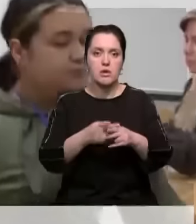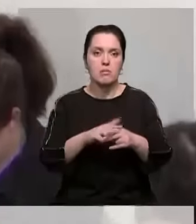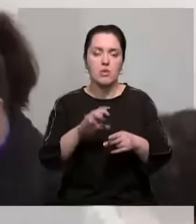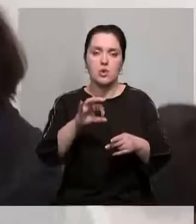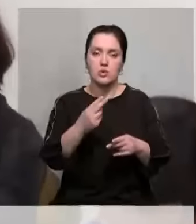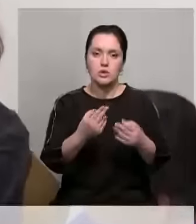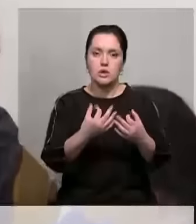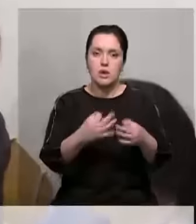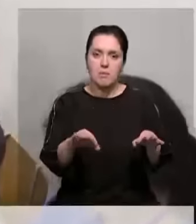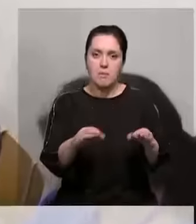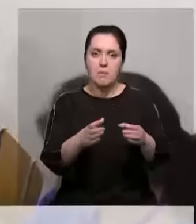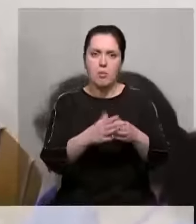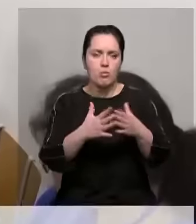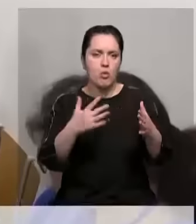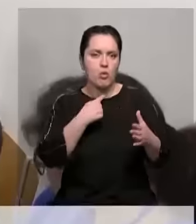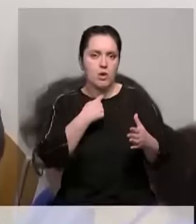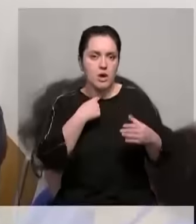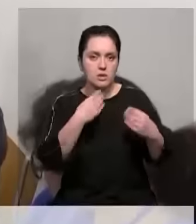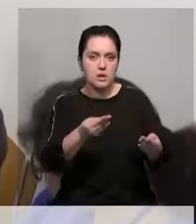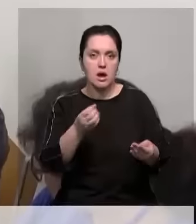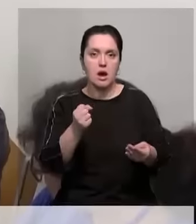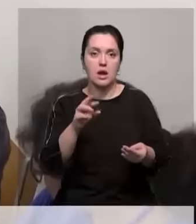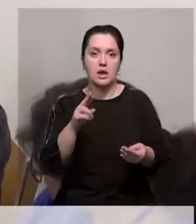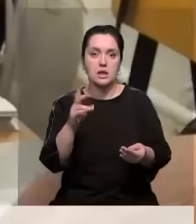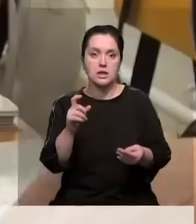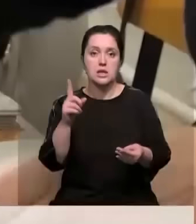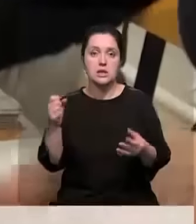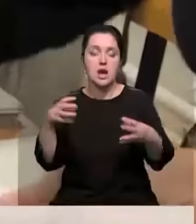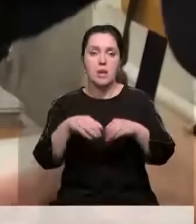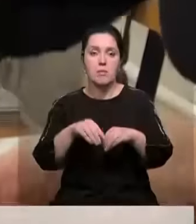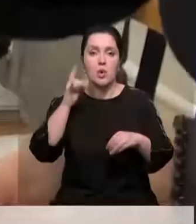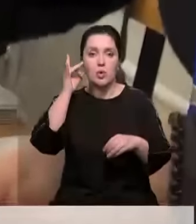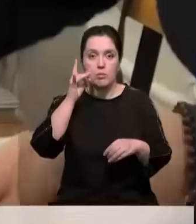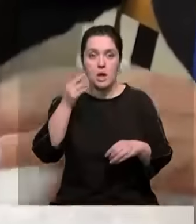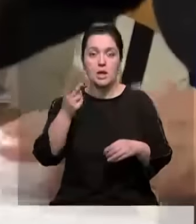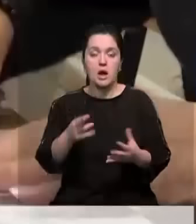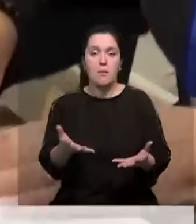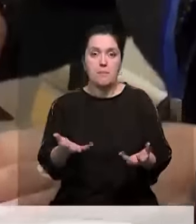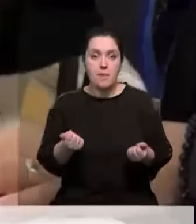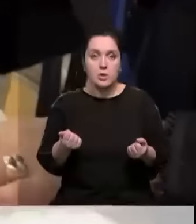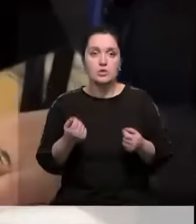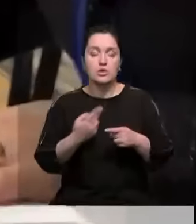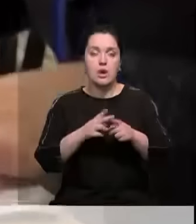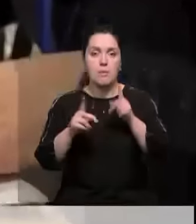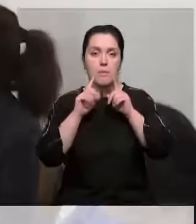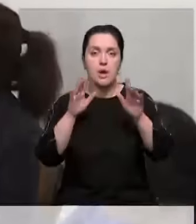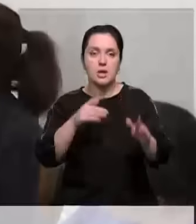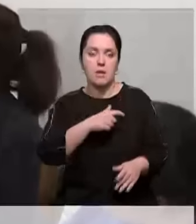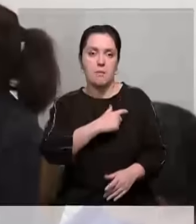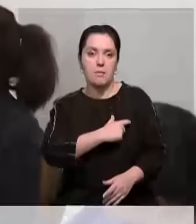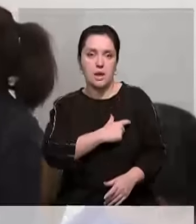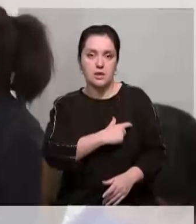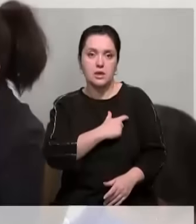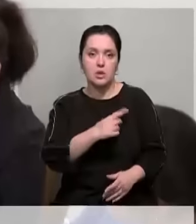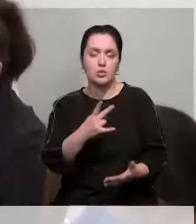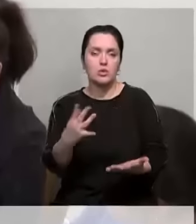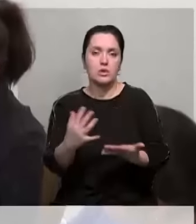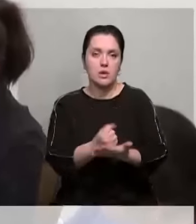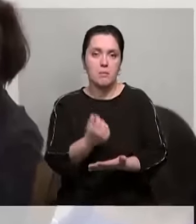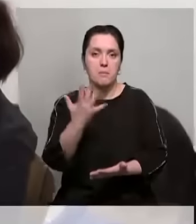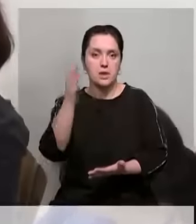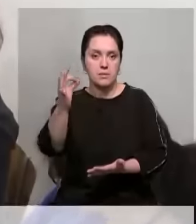являются социал-демократическая партия и Альянс за объединение Румын. Для получения парламентского мандата политические силы должны набрать не